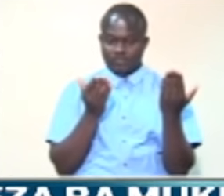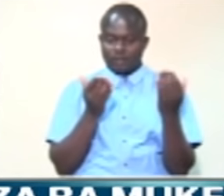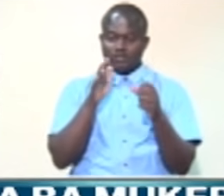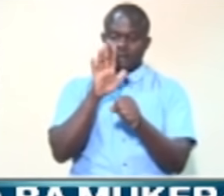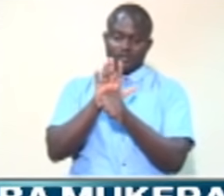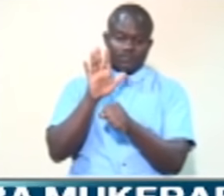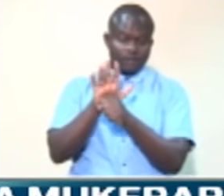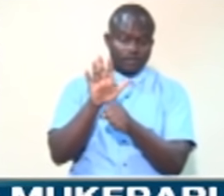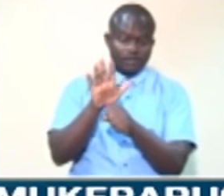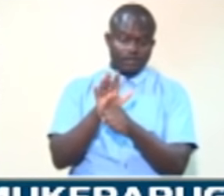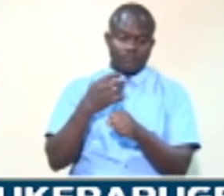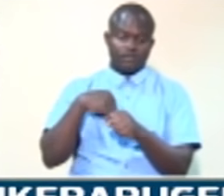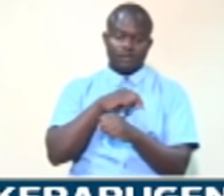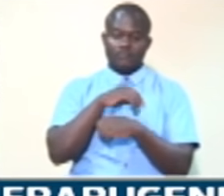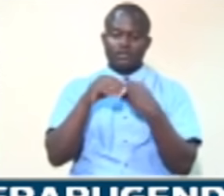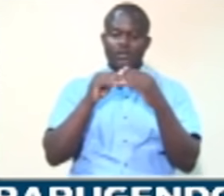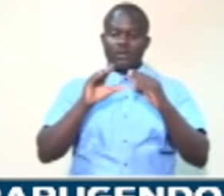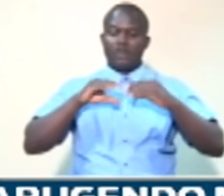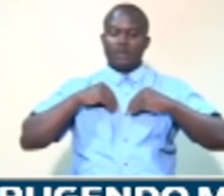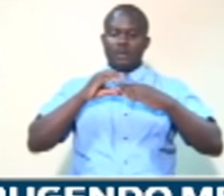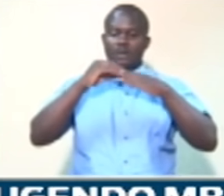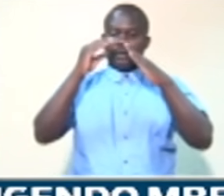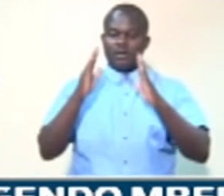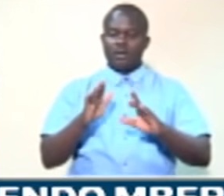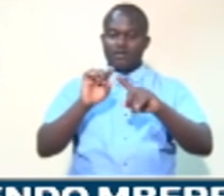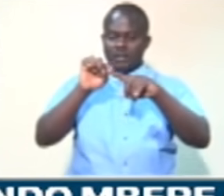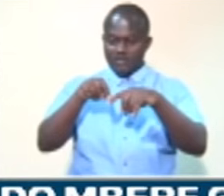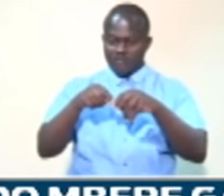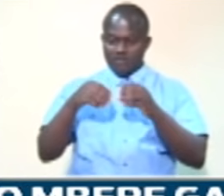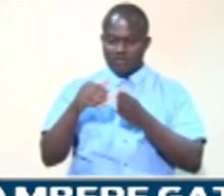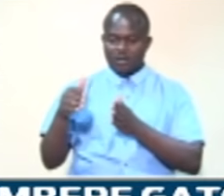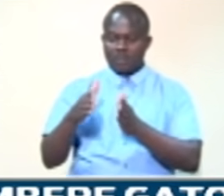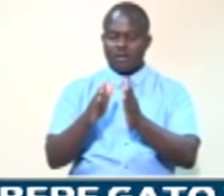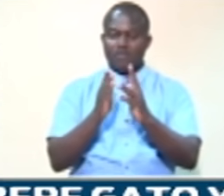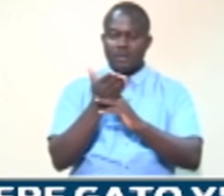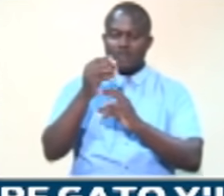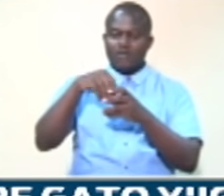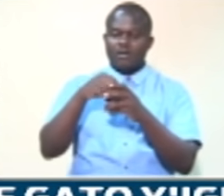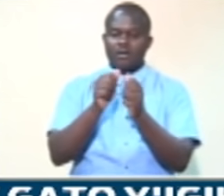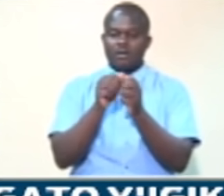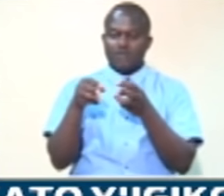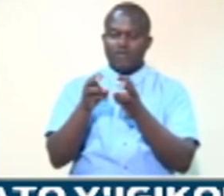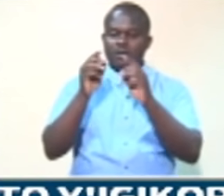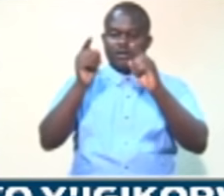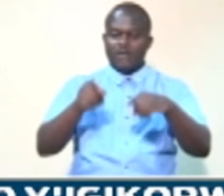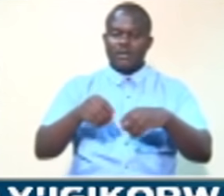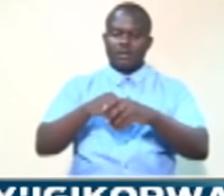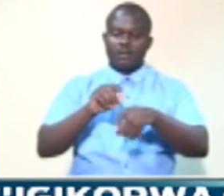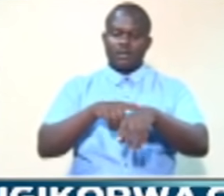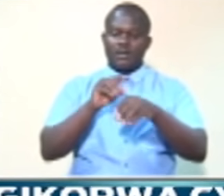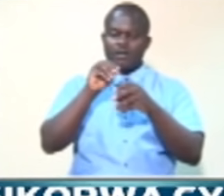Kenshi na kenshi kwemerwa kw'abayobozi bishingirwa ku nzira banyuzemo n'uburyo bageze ku myanya